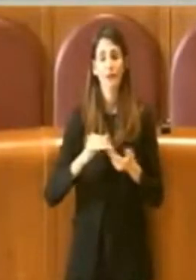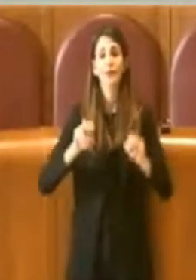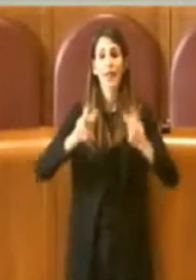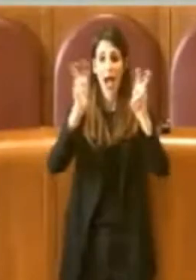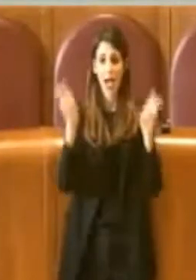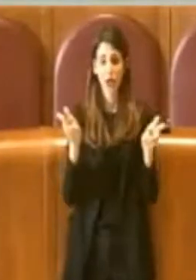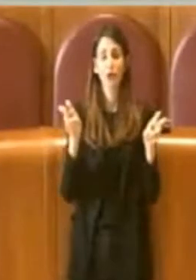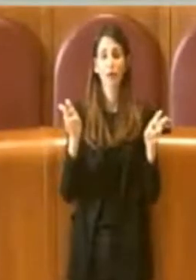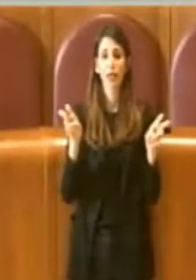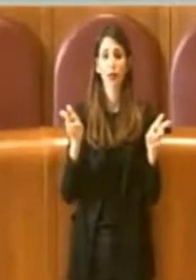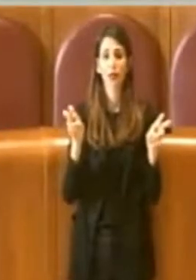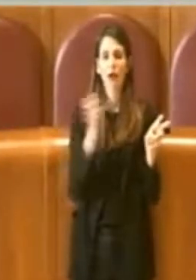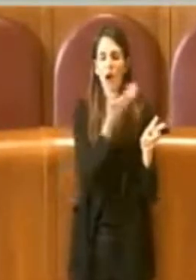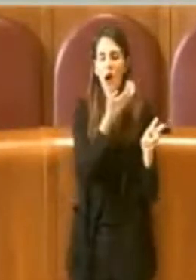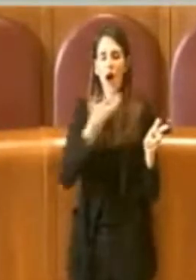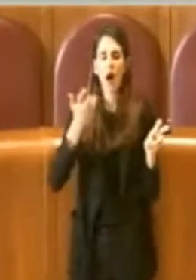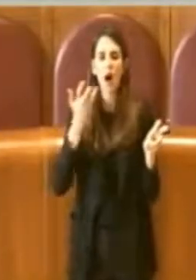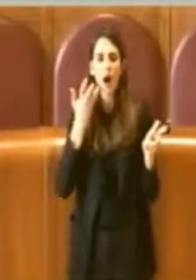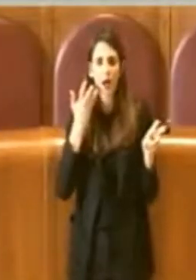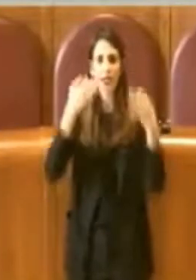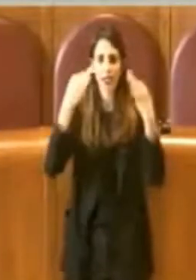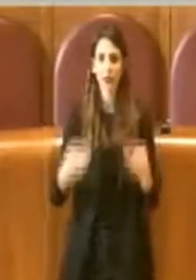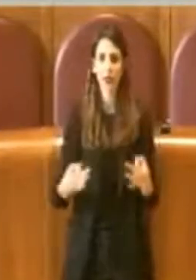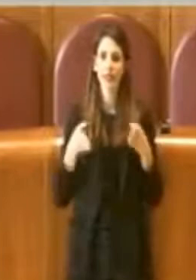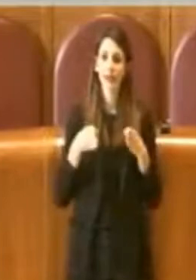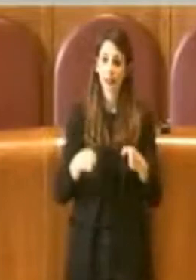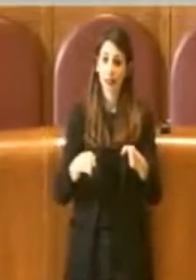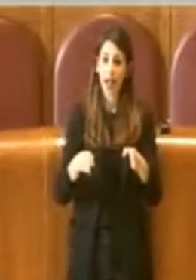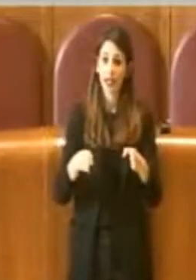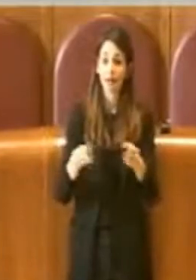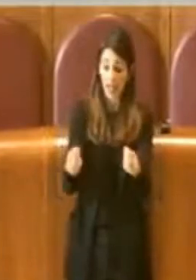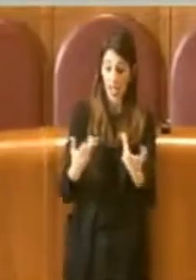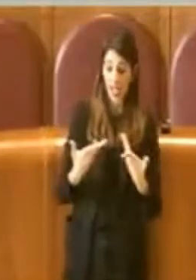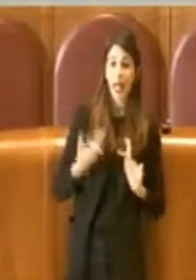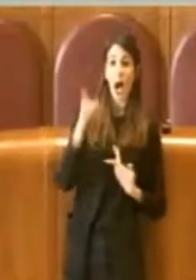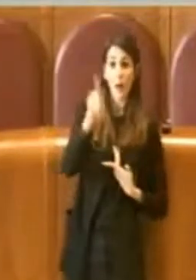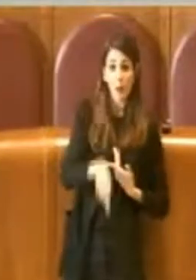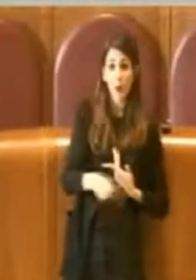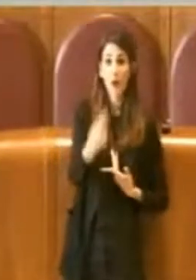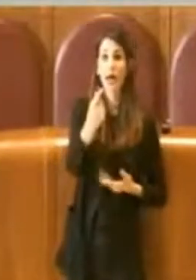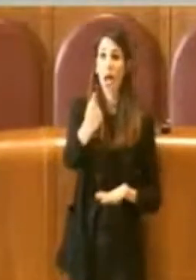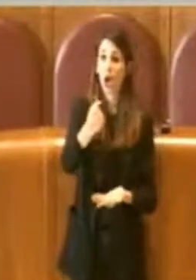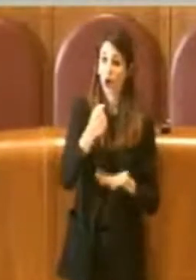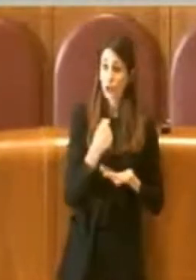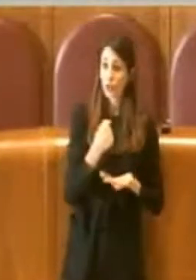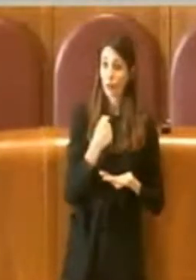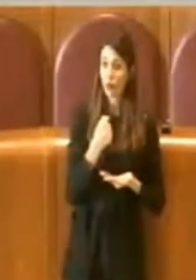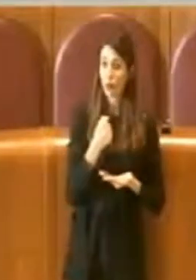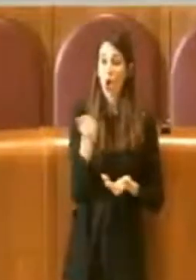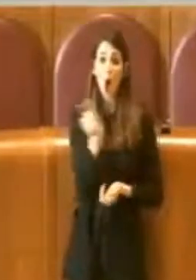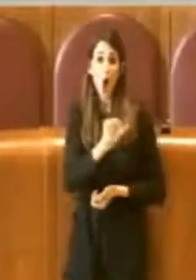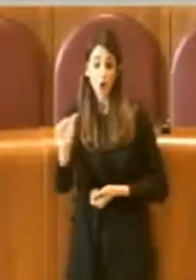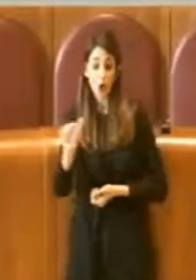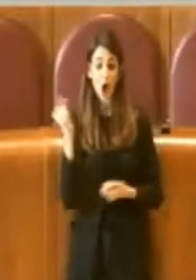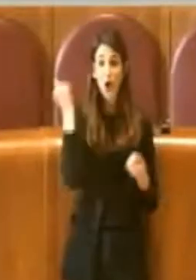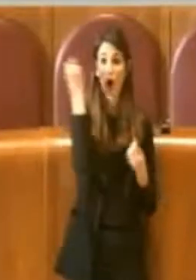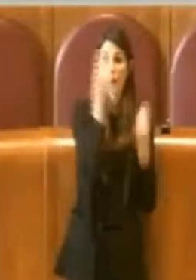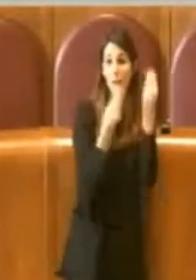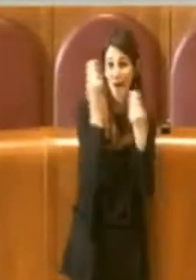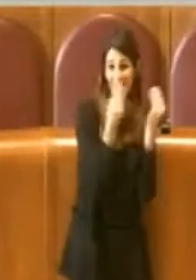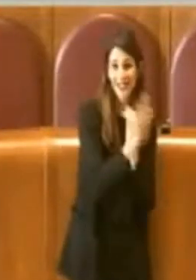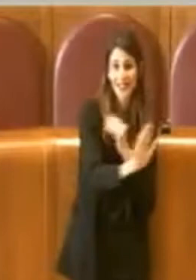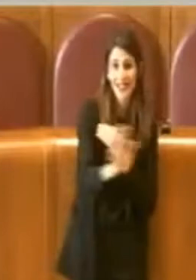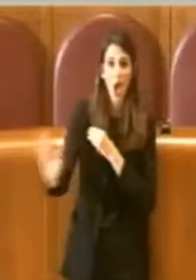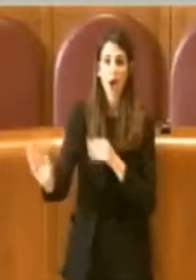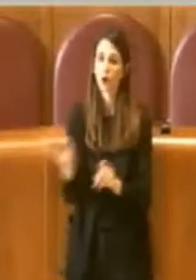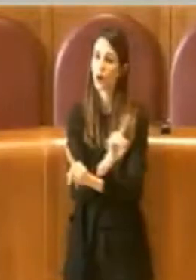sicurezza stradale, con contributi anche di livello, quindi non parliamo della semplice opinione, che per carità ci può anche stare ed è legittima,